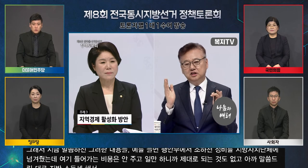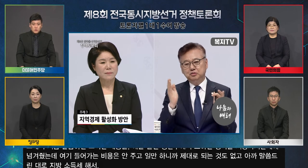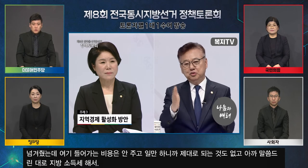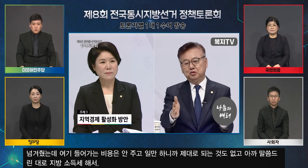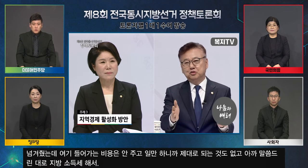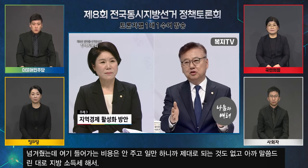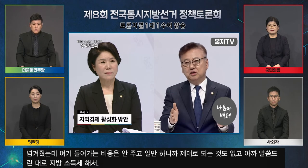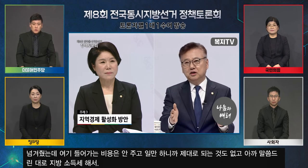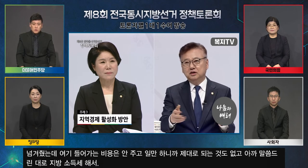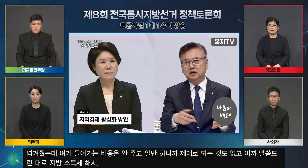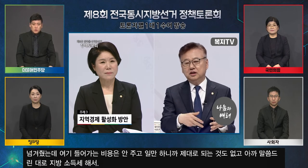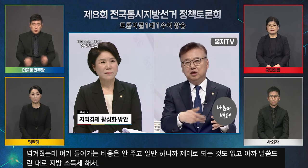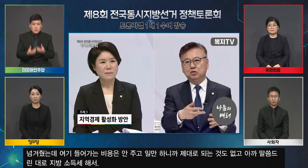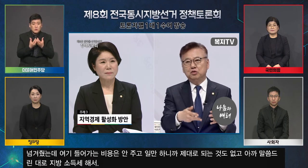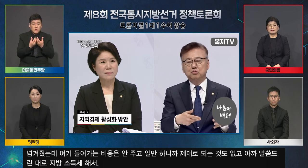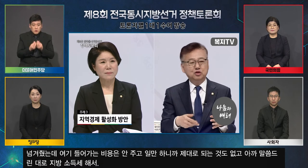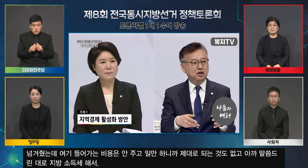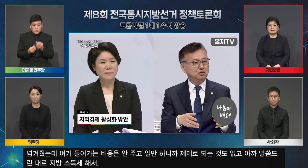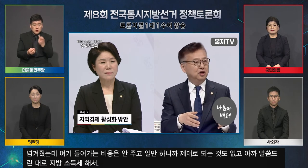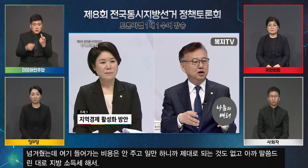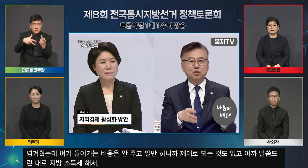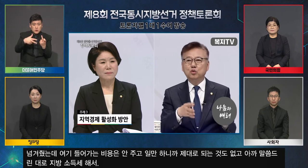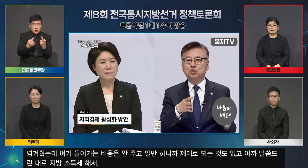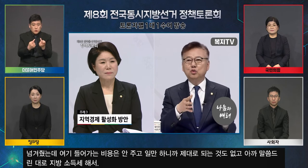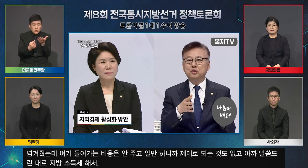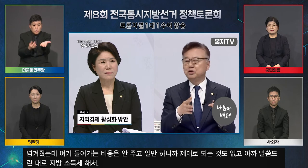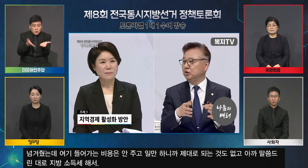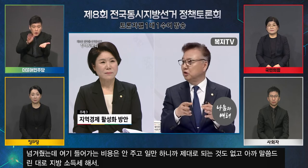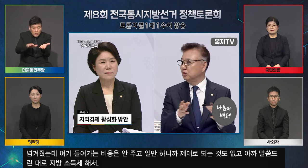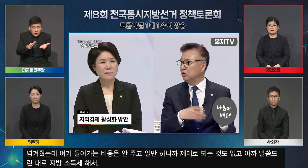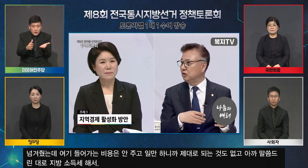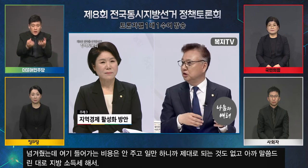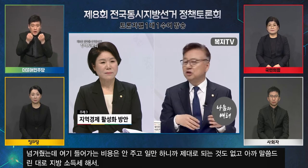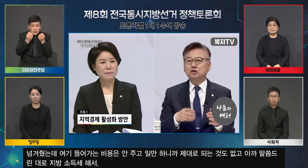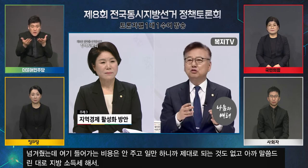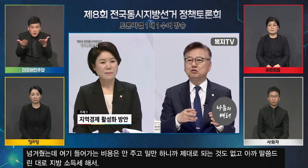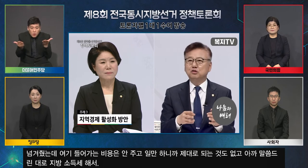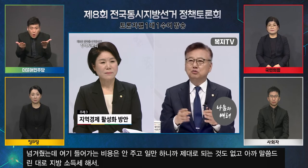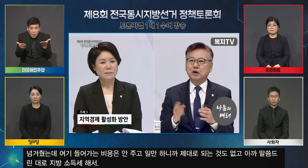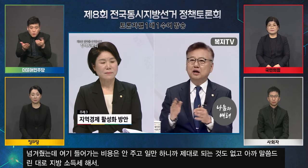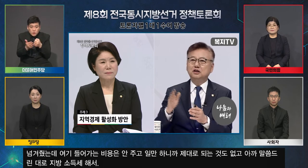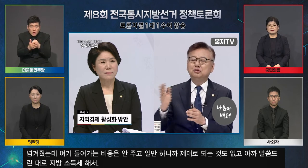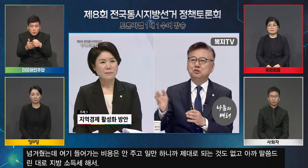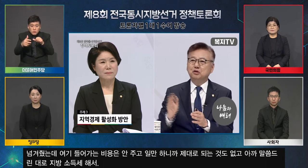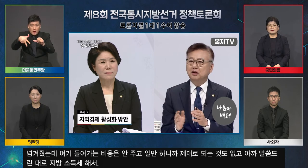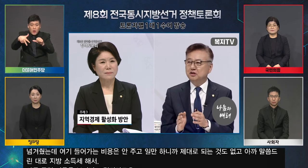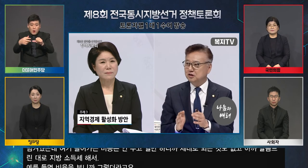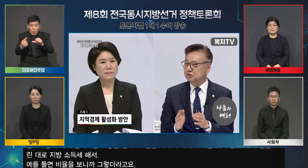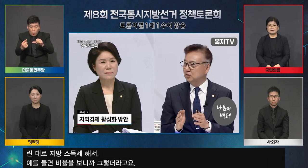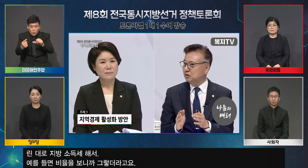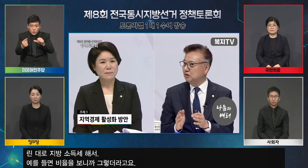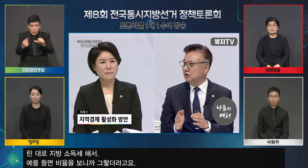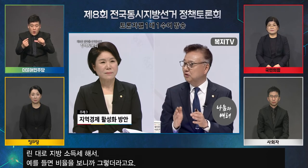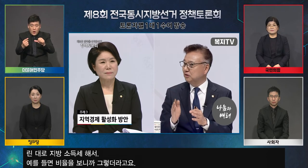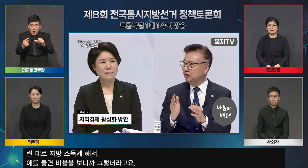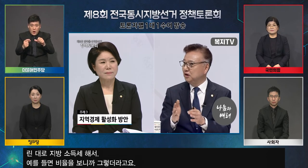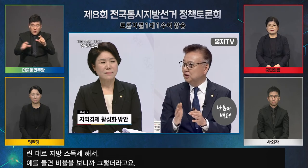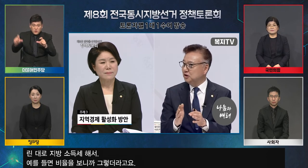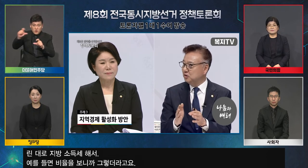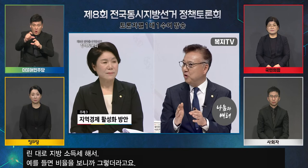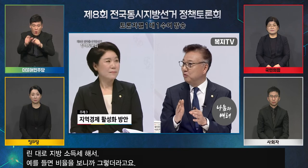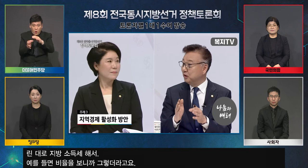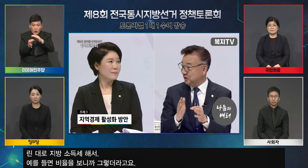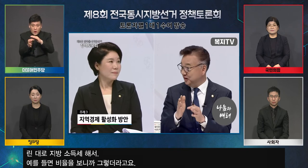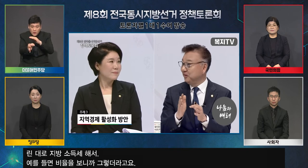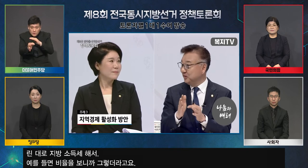12조를 줬다고 하는데 새로운 업무 때문에 5조의 비용이 더 들어가면 실제로 준 거는 말은 12조 줬다고 하는데 실제로 들어간 거는